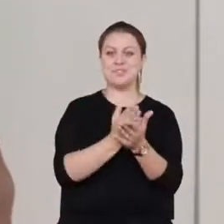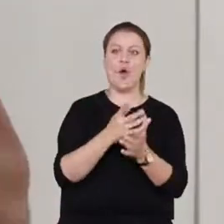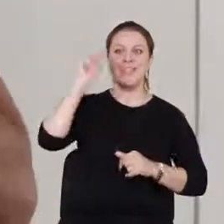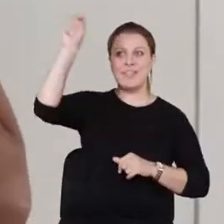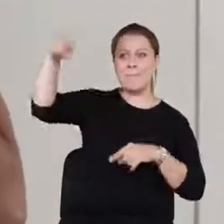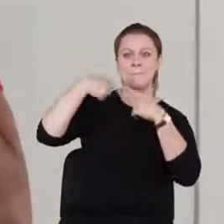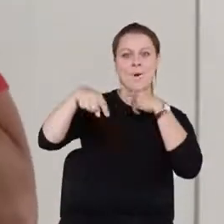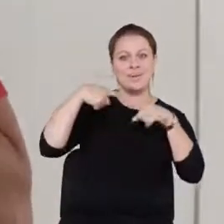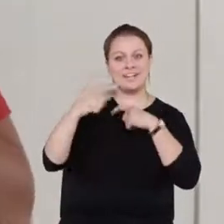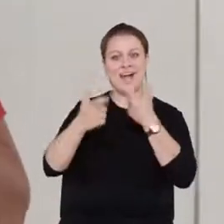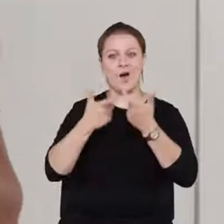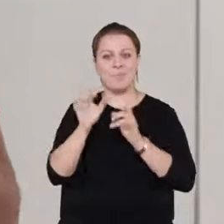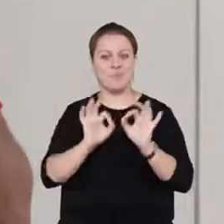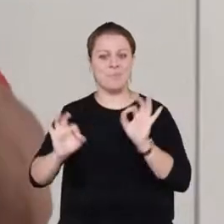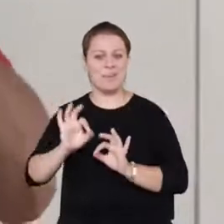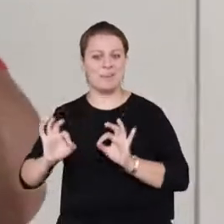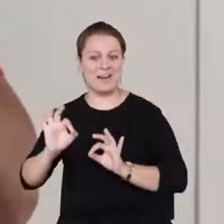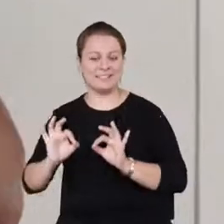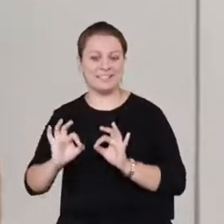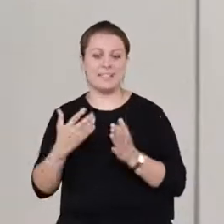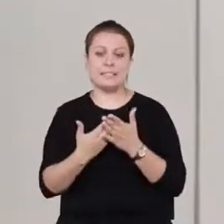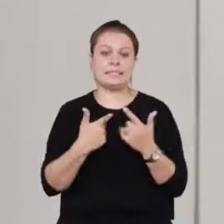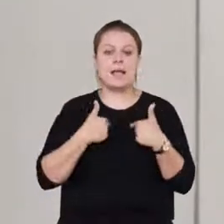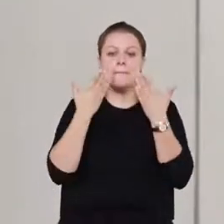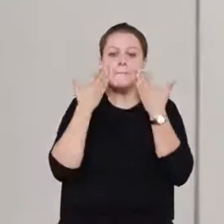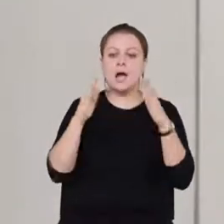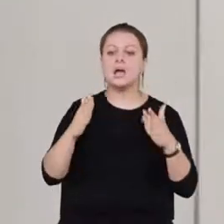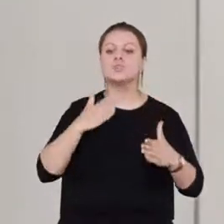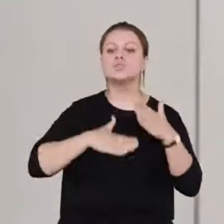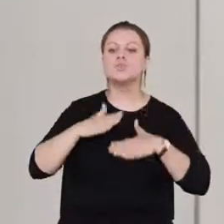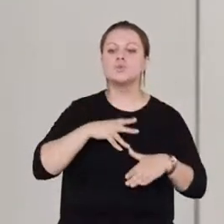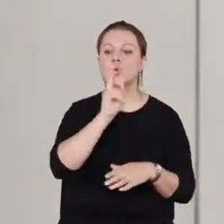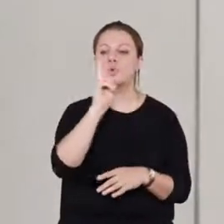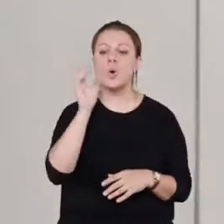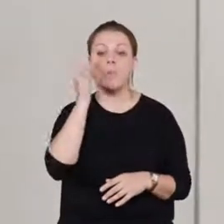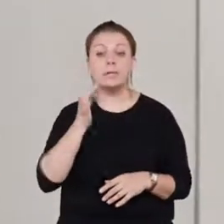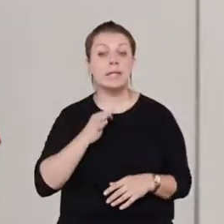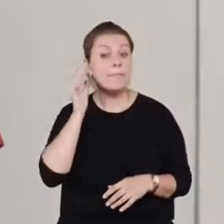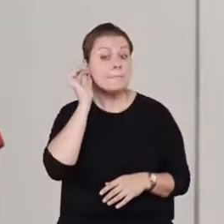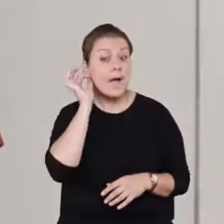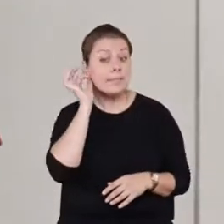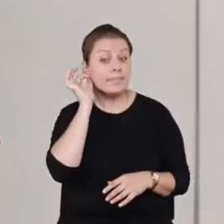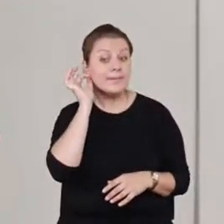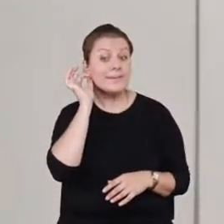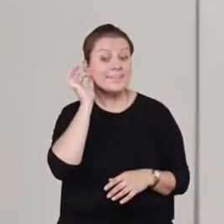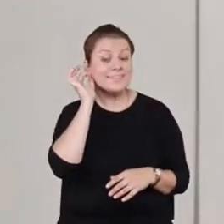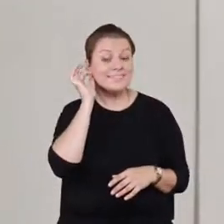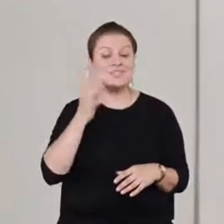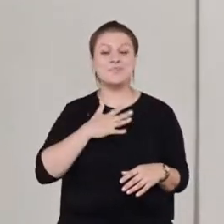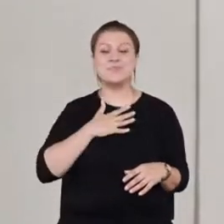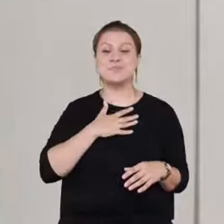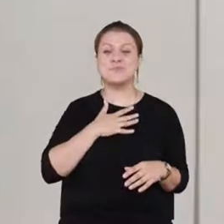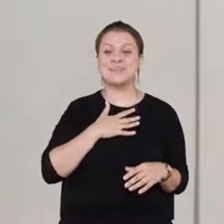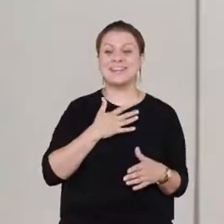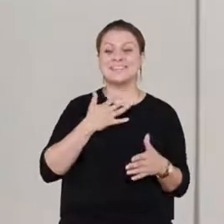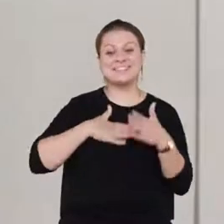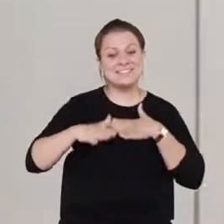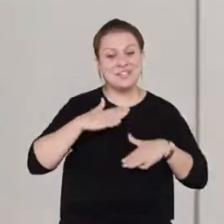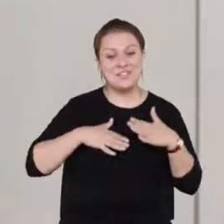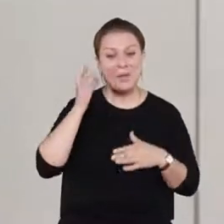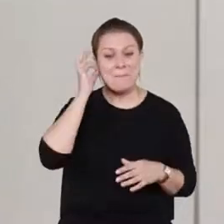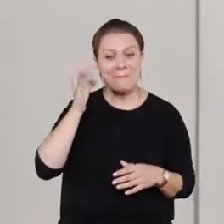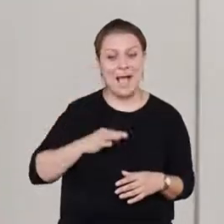Więc jest, cieszę się bardzo, że to jest pani zadała to pytanie, że pani tak bardzo wierzy w nasze